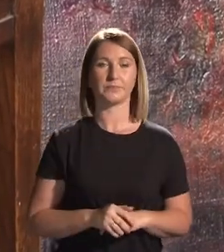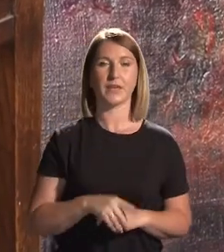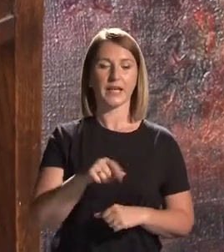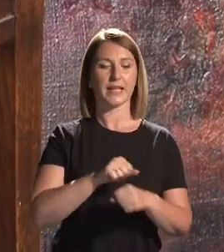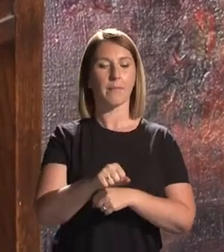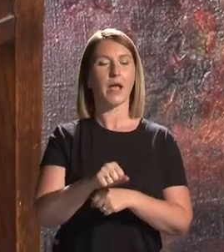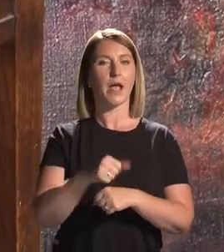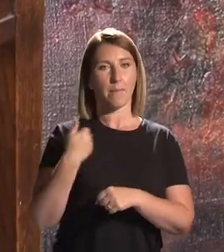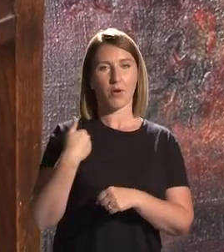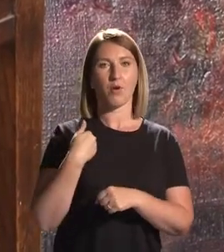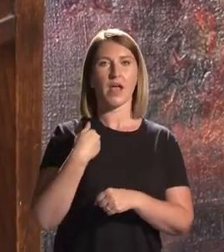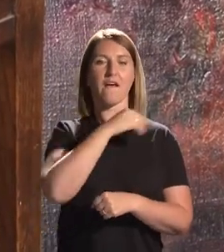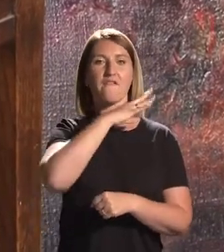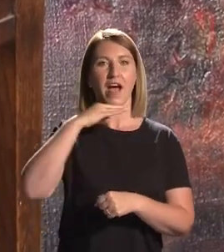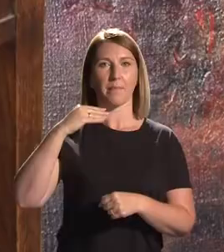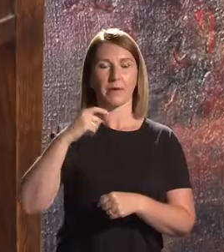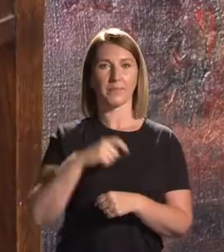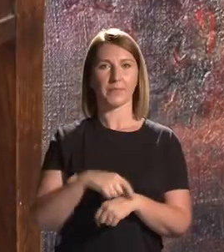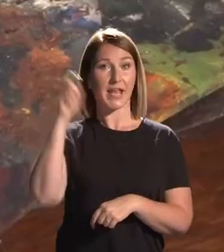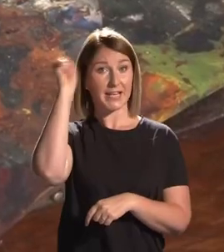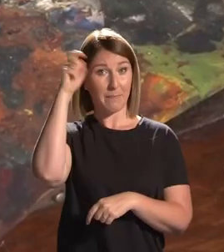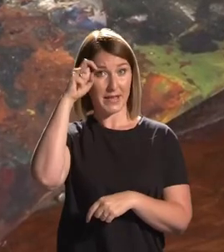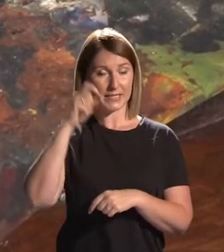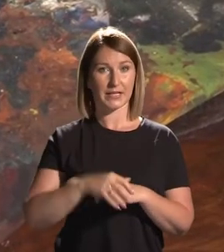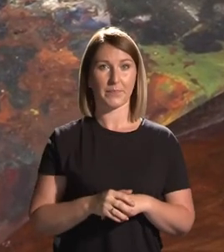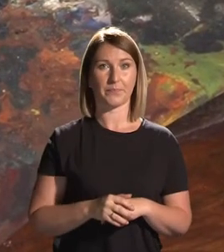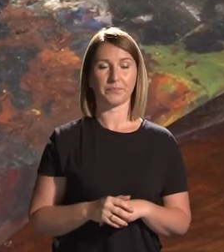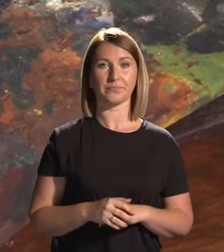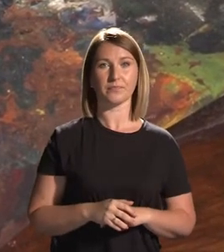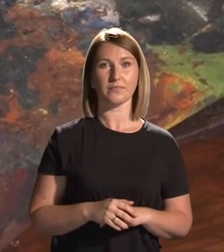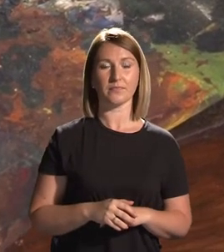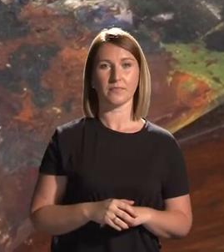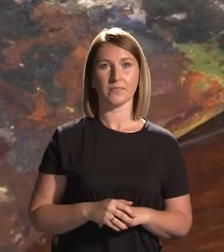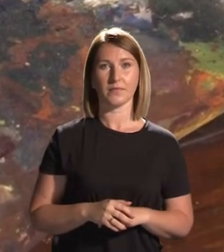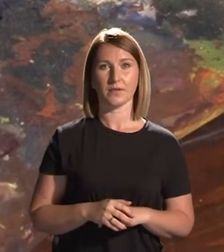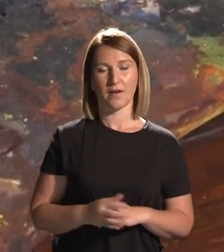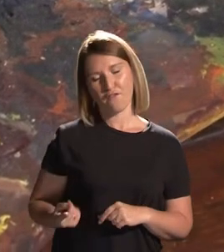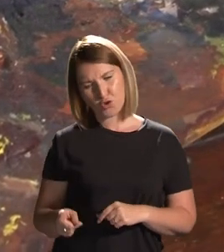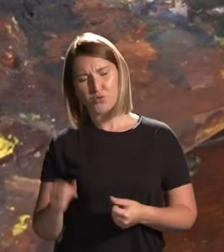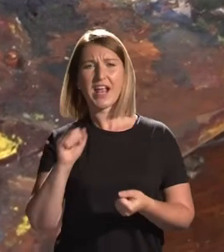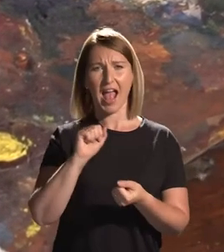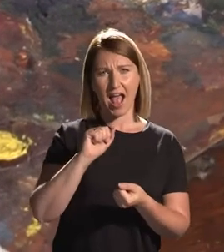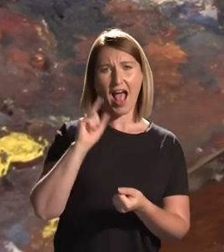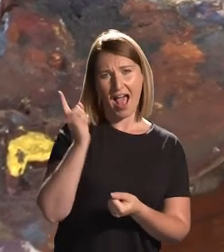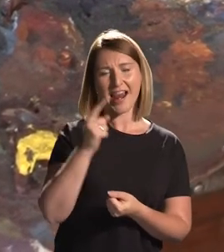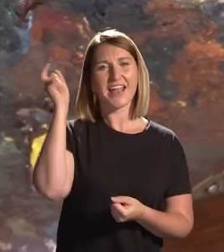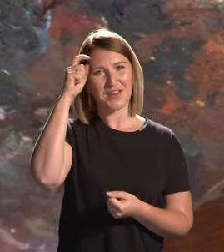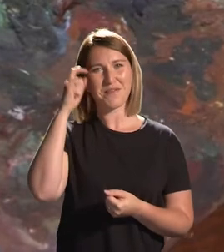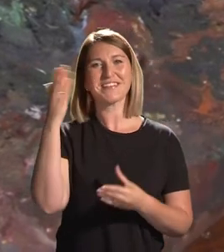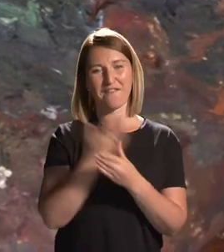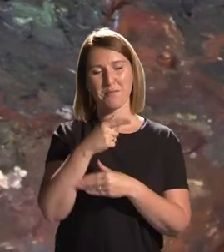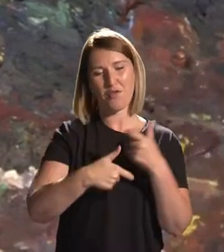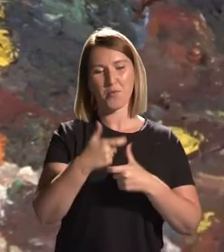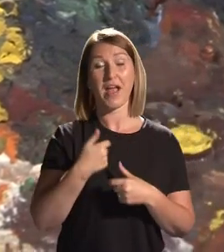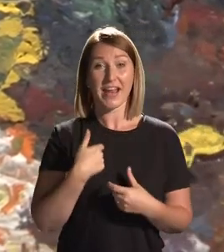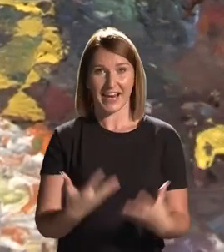Były farby niemieckie Lefranka. Francuska, ale niemiecka firma to robiła. I ja mały guzów w końcu się